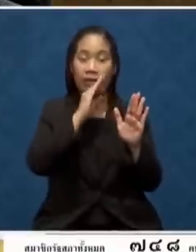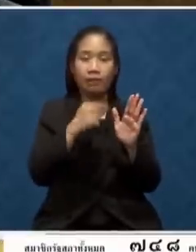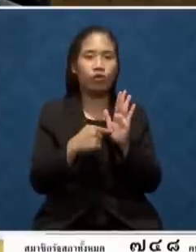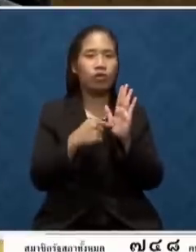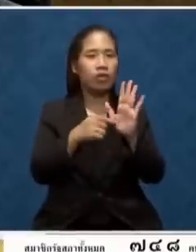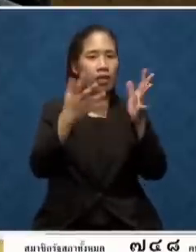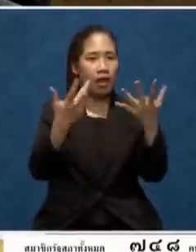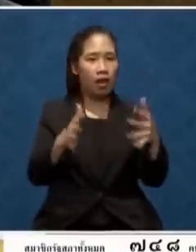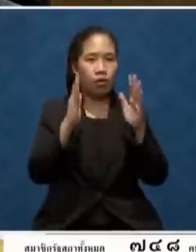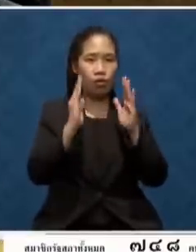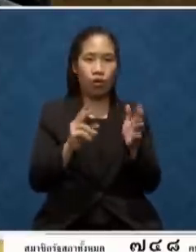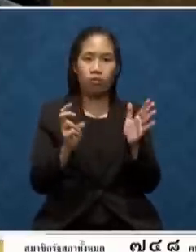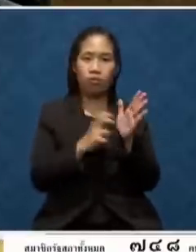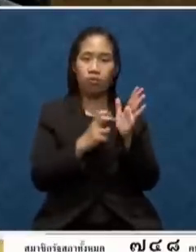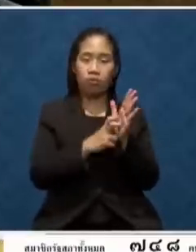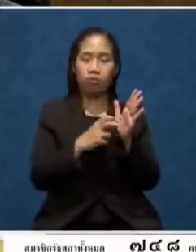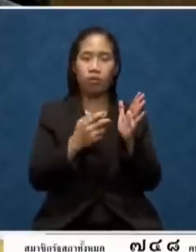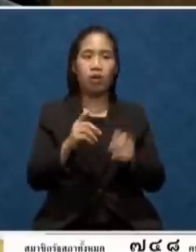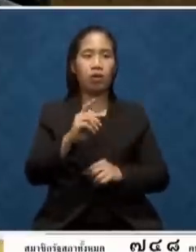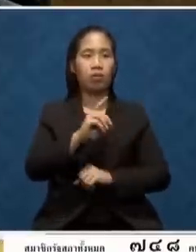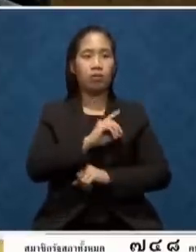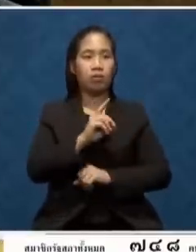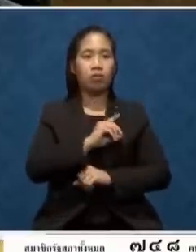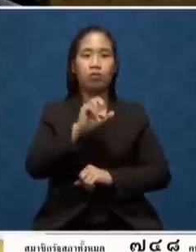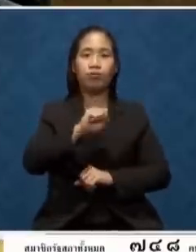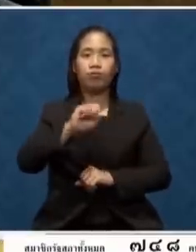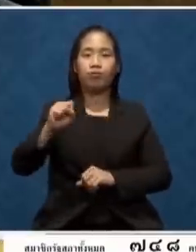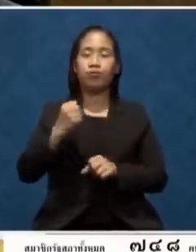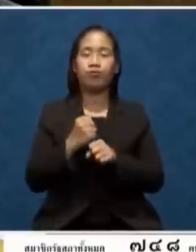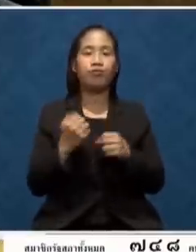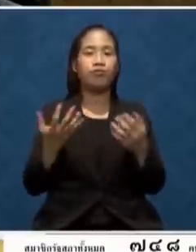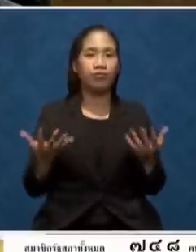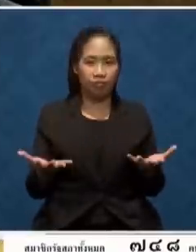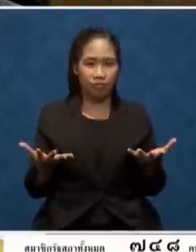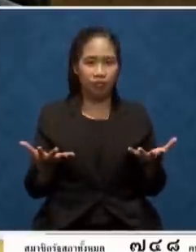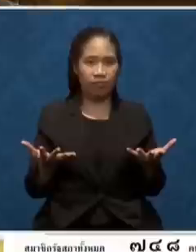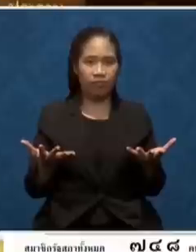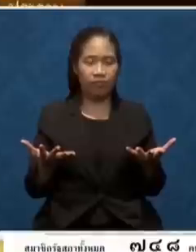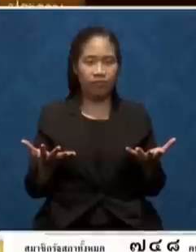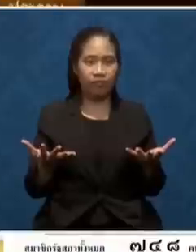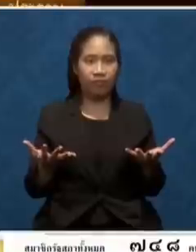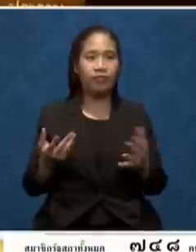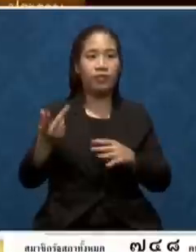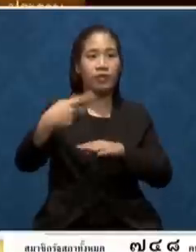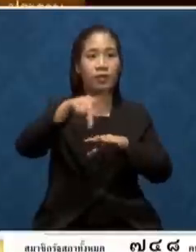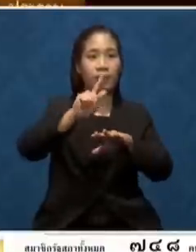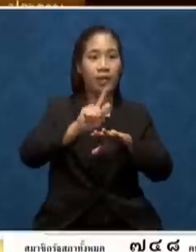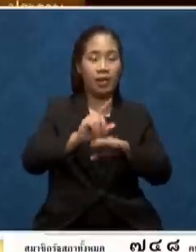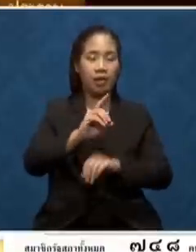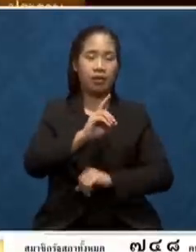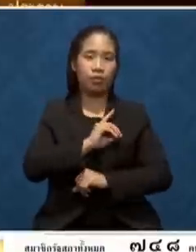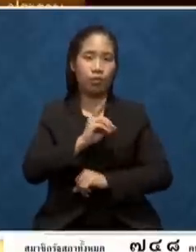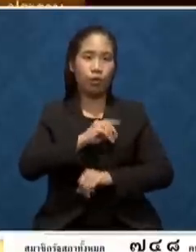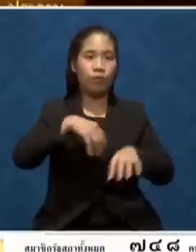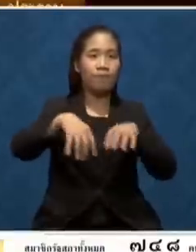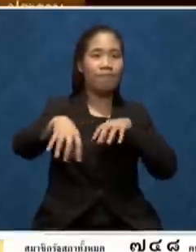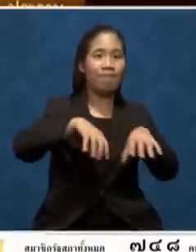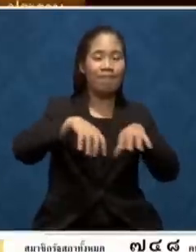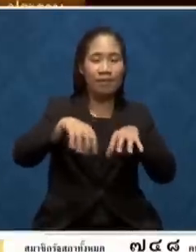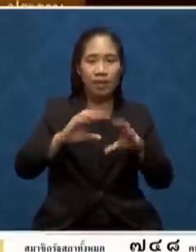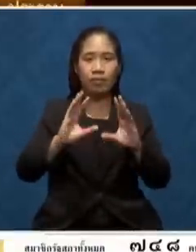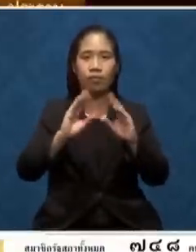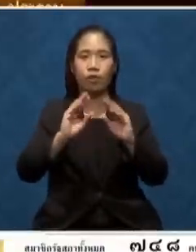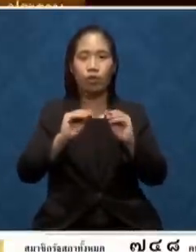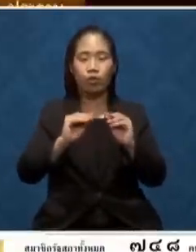มีคนรับรองแล้วหน้าที่ของสมาชิกรัฐสภาทำต่อจากท่านประธานท่านประธานมีหน้าที่จัดให้มีการ